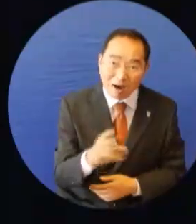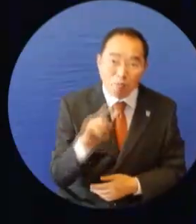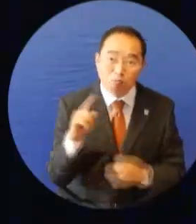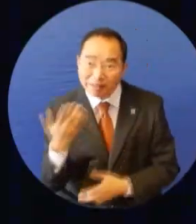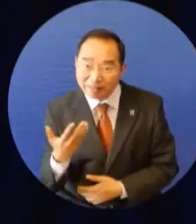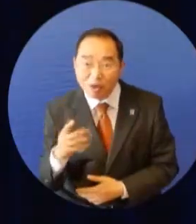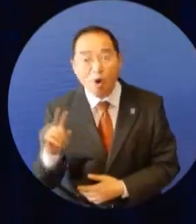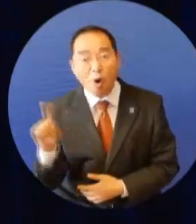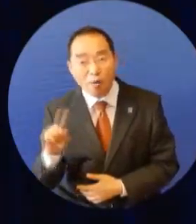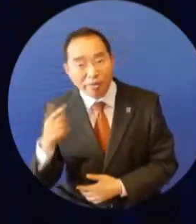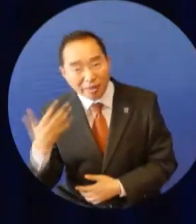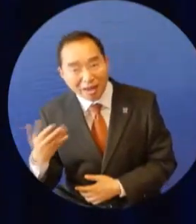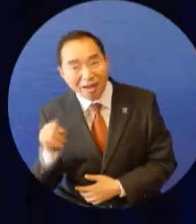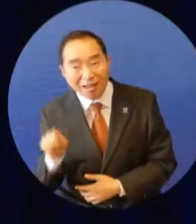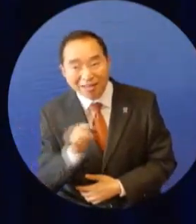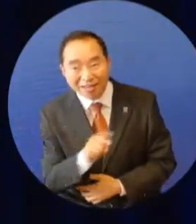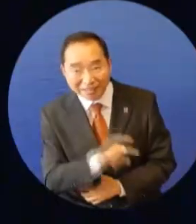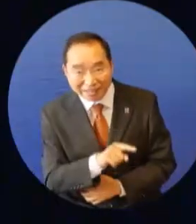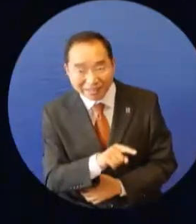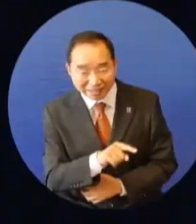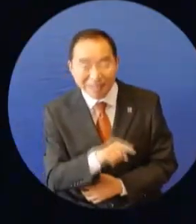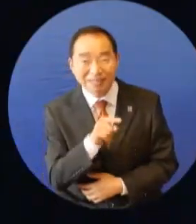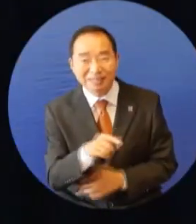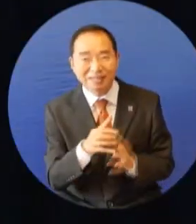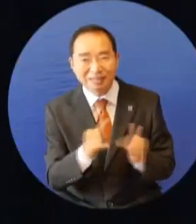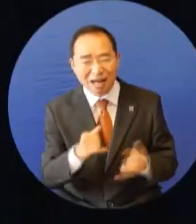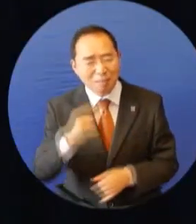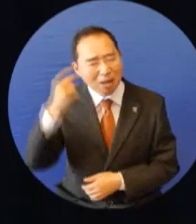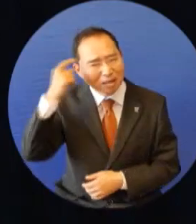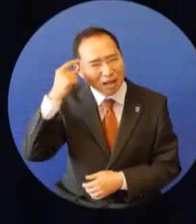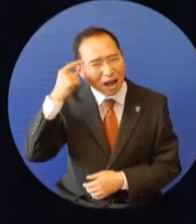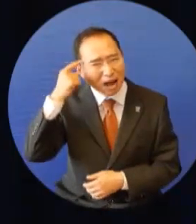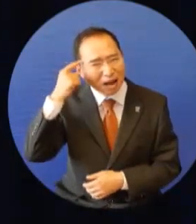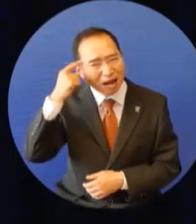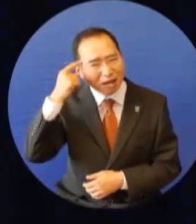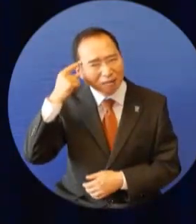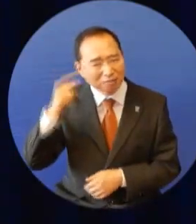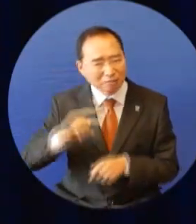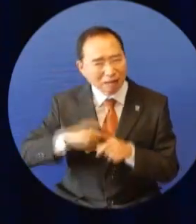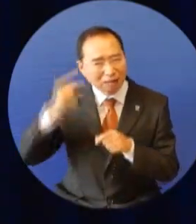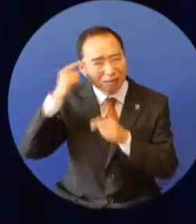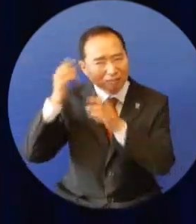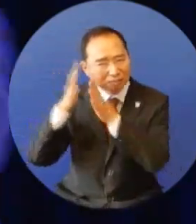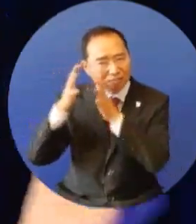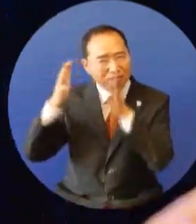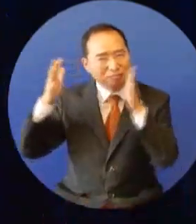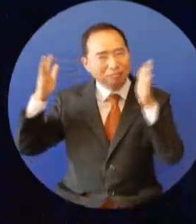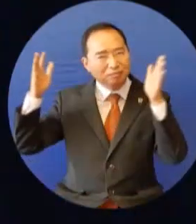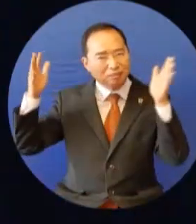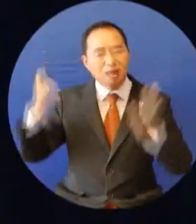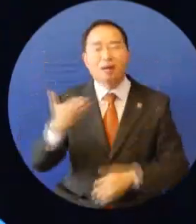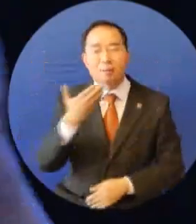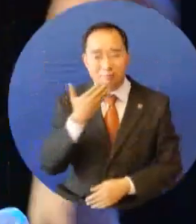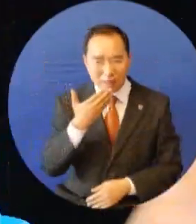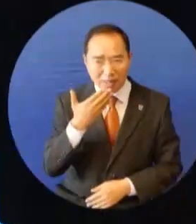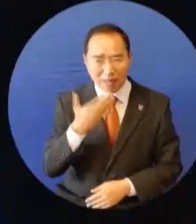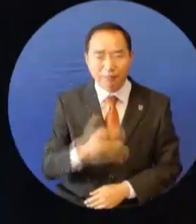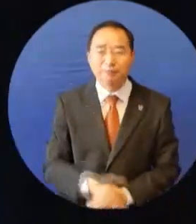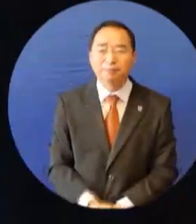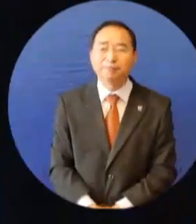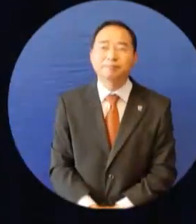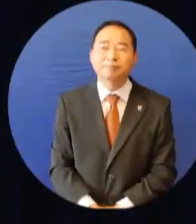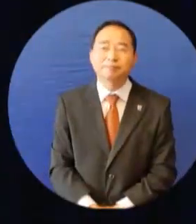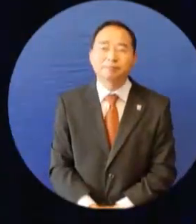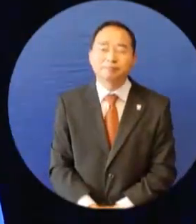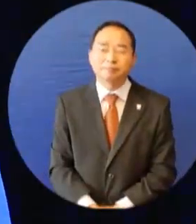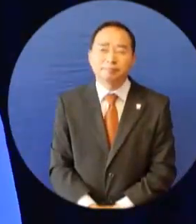무엇을 하느냐, 어떻게 하느냐, 이게 이제 그 사람의 가치관을 굉장히 크게 확대시킬 수도